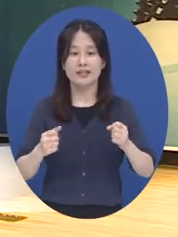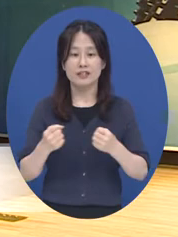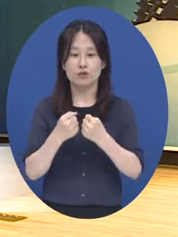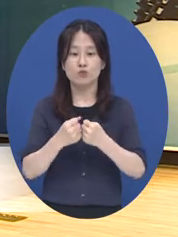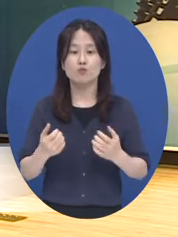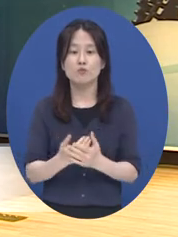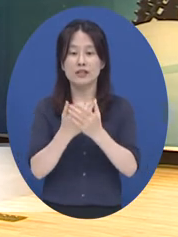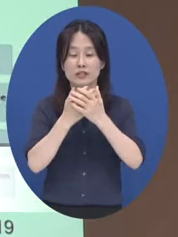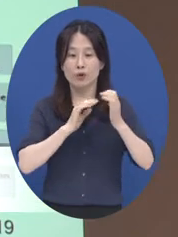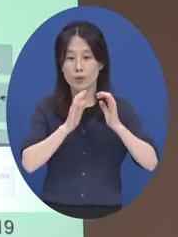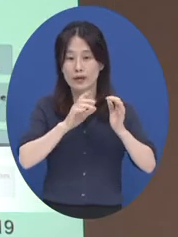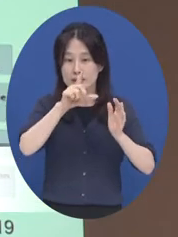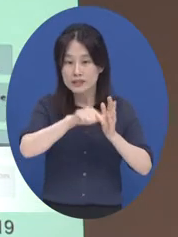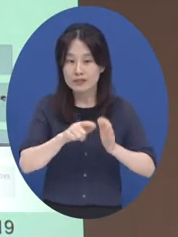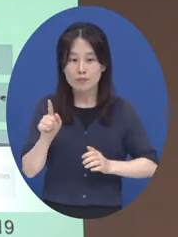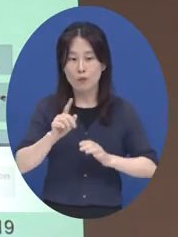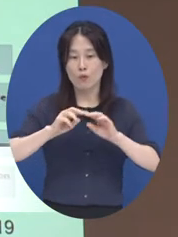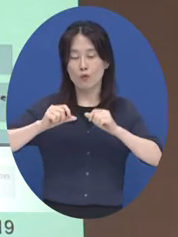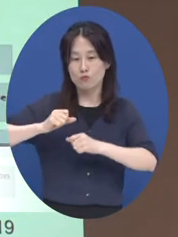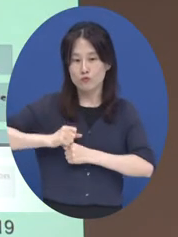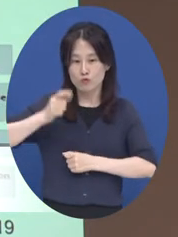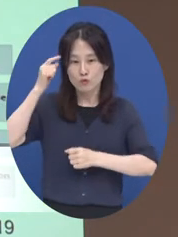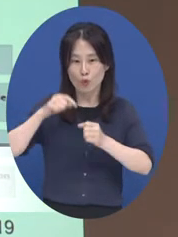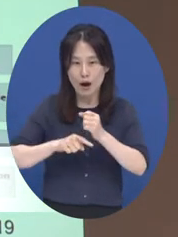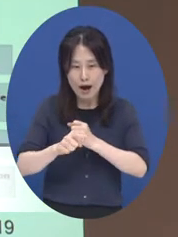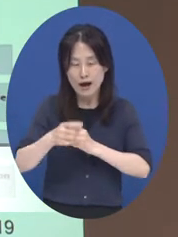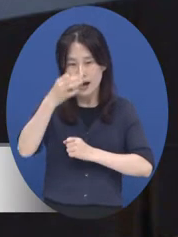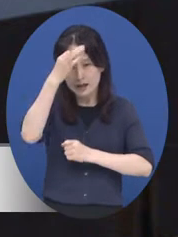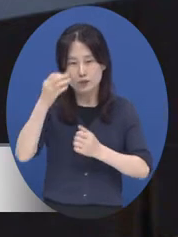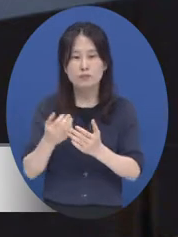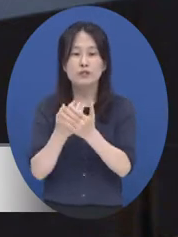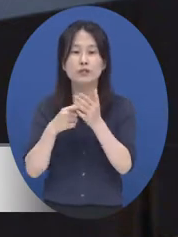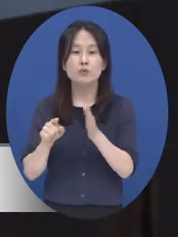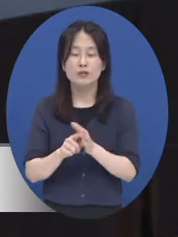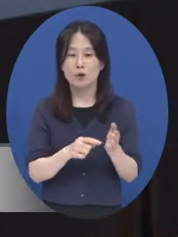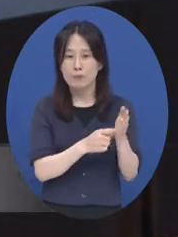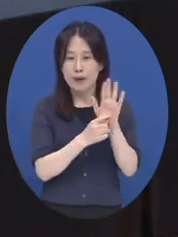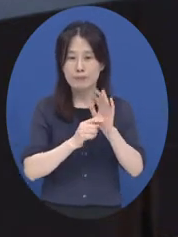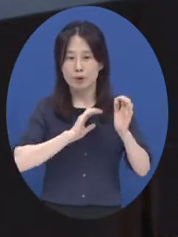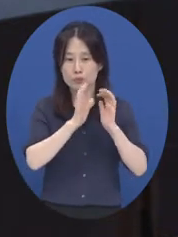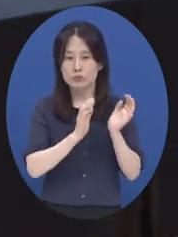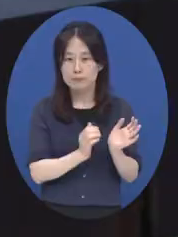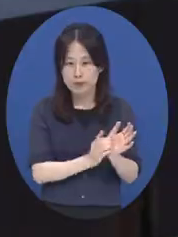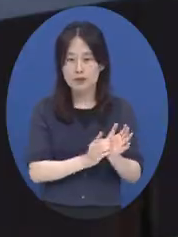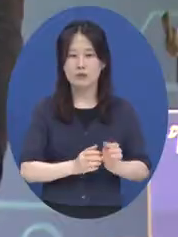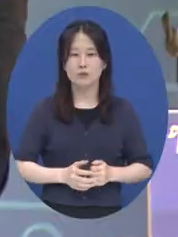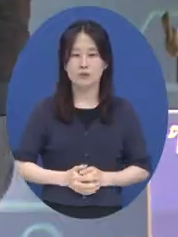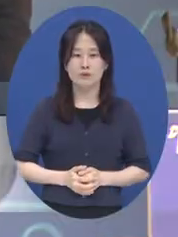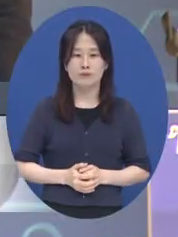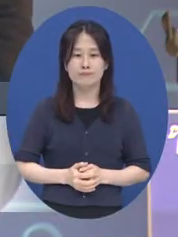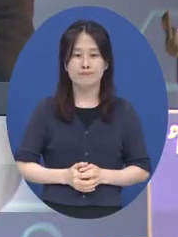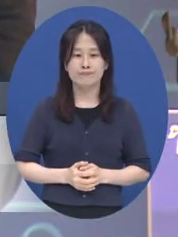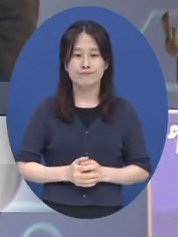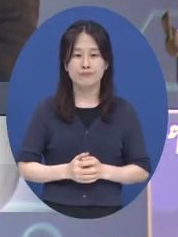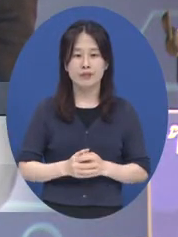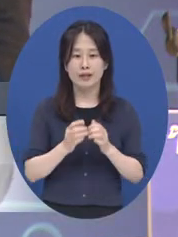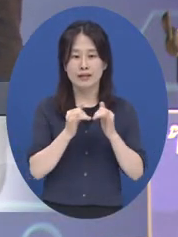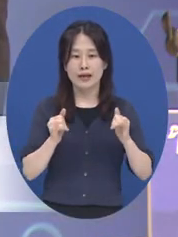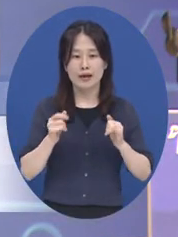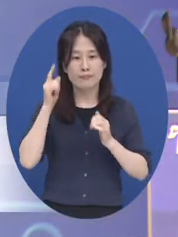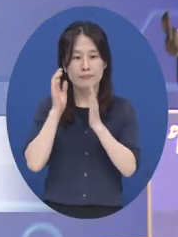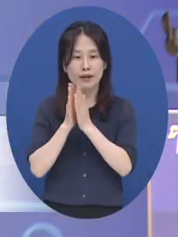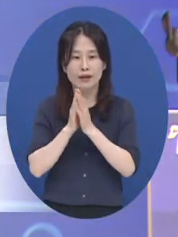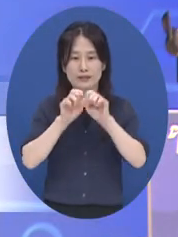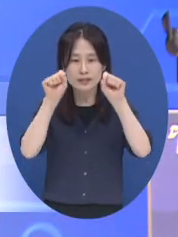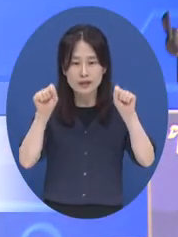전투발전 컨퍼런스에선 육군 과학기술의 첨단화를 위한 발표와 토론이 진행됐고, 인간 자율 시스템 간의 상호작용 및